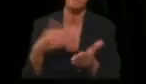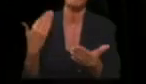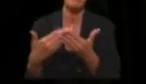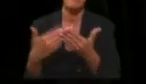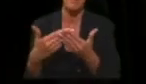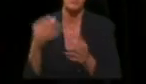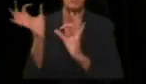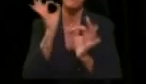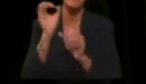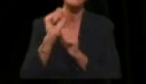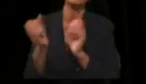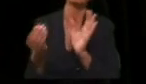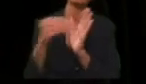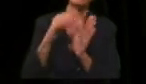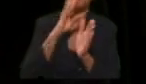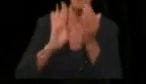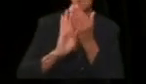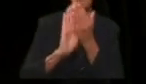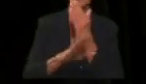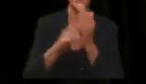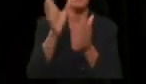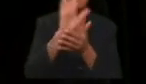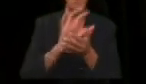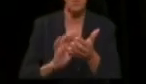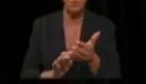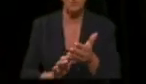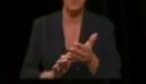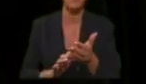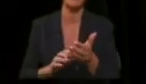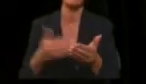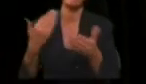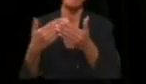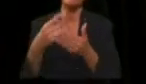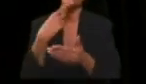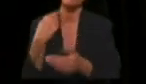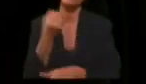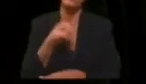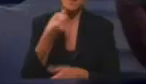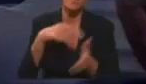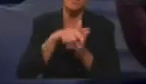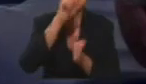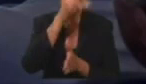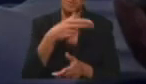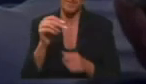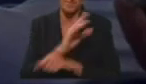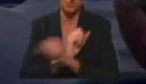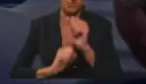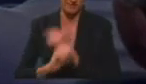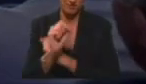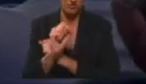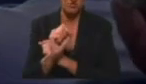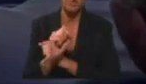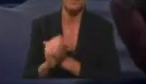informacja pojawia się w jakichś oddzielnych raportach. No i przez to jest mało użyteczna dla takiej osoby z niepełnosprawnością, tak?